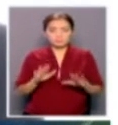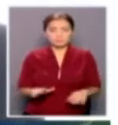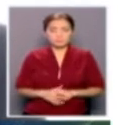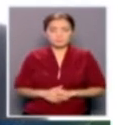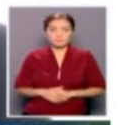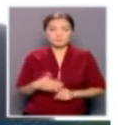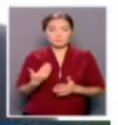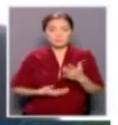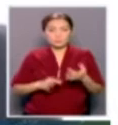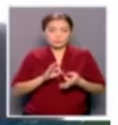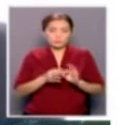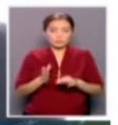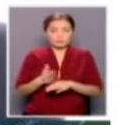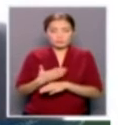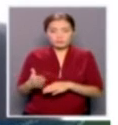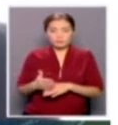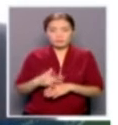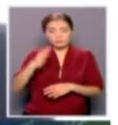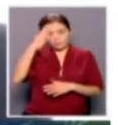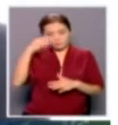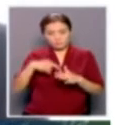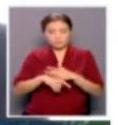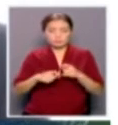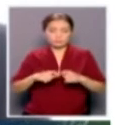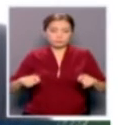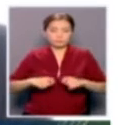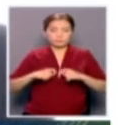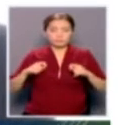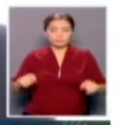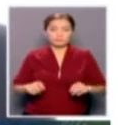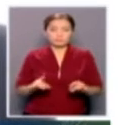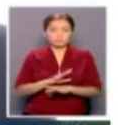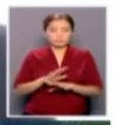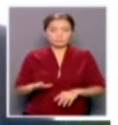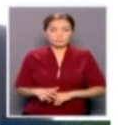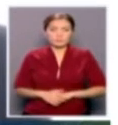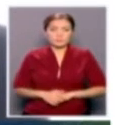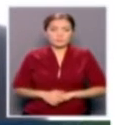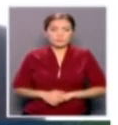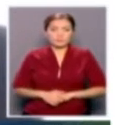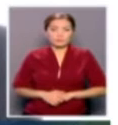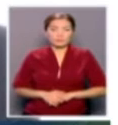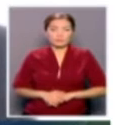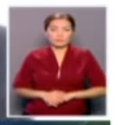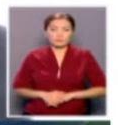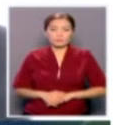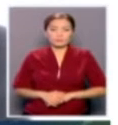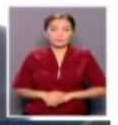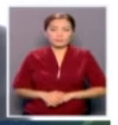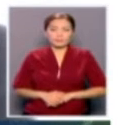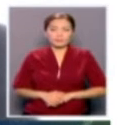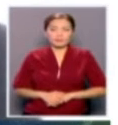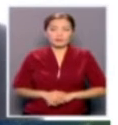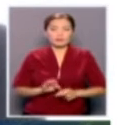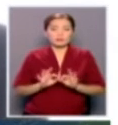жырларының түсіндірудегі, оның жалпы ақынның жан-жақты поэзиясындағы мәселелерді ғылыми бағытта айтып